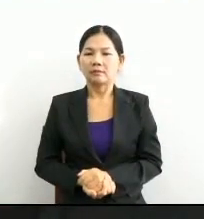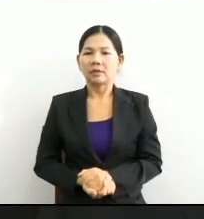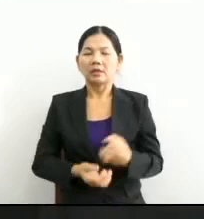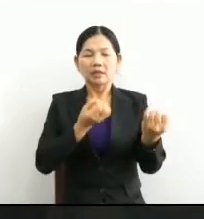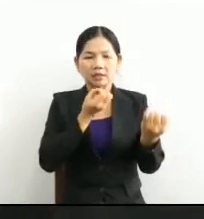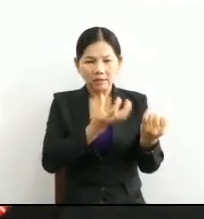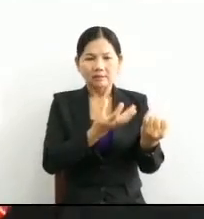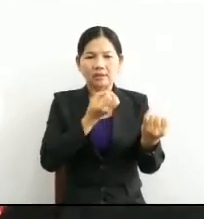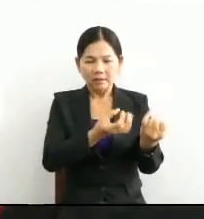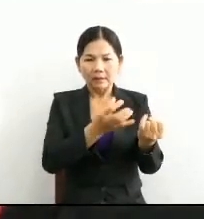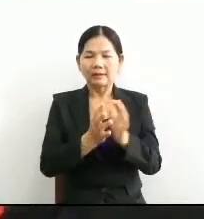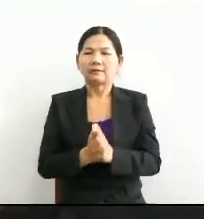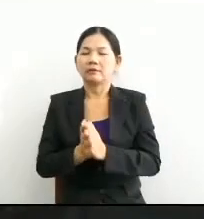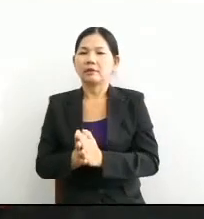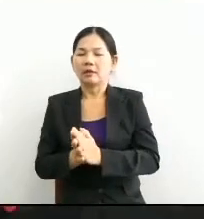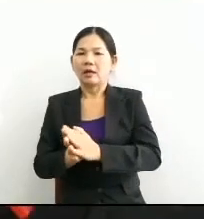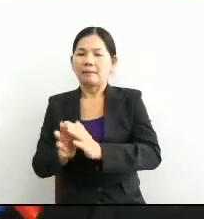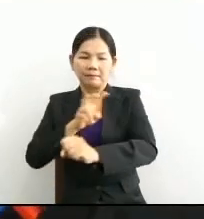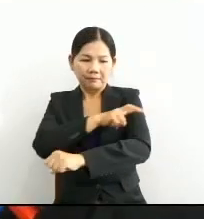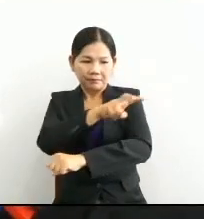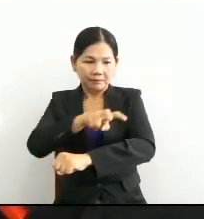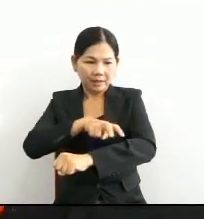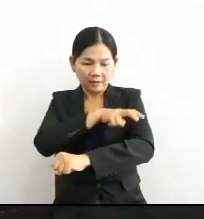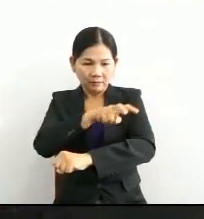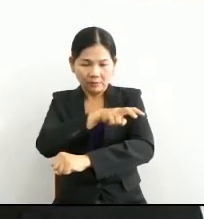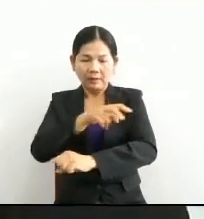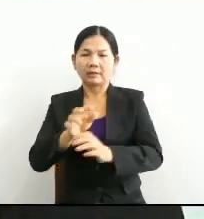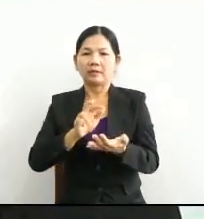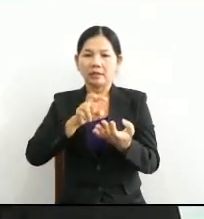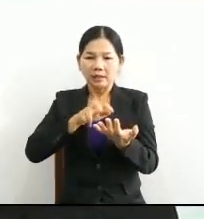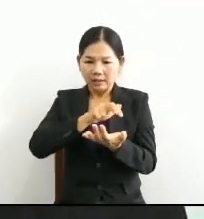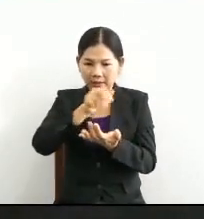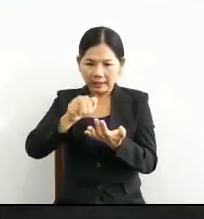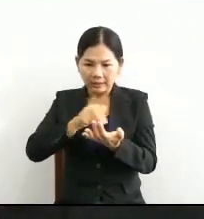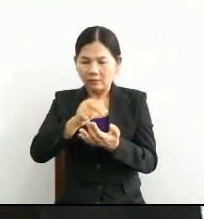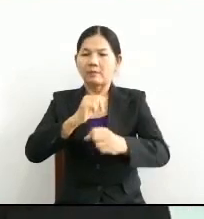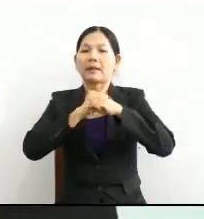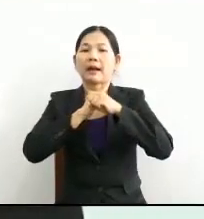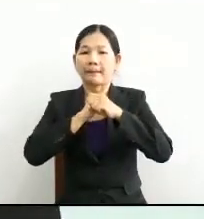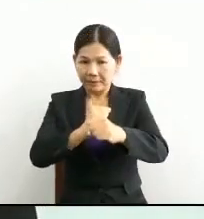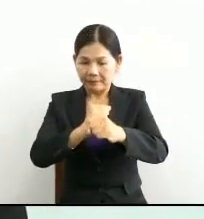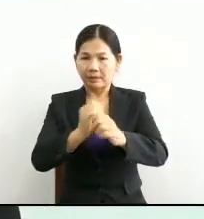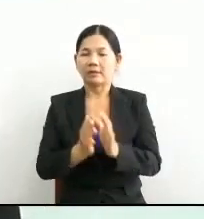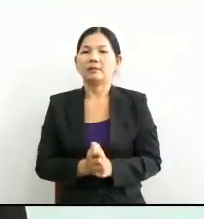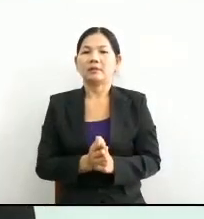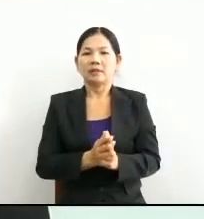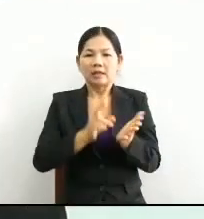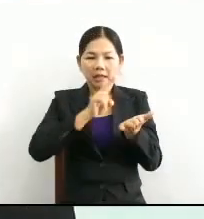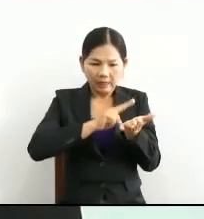chấm bày bát thải tốn cà pì ạ nà